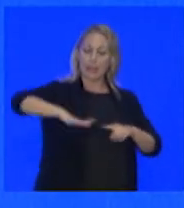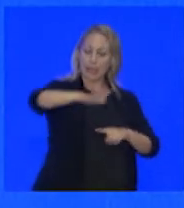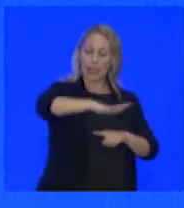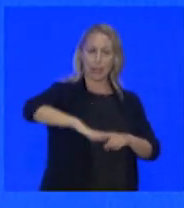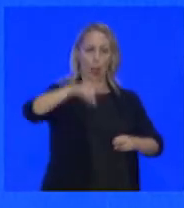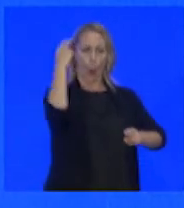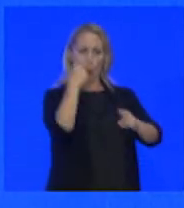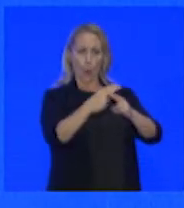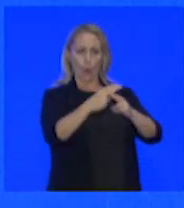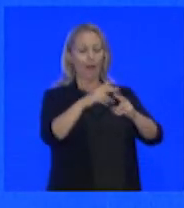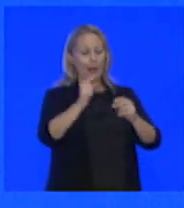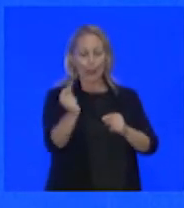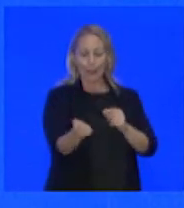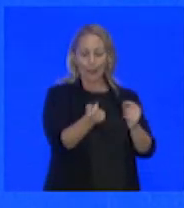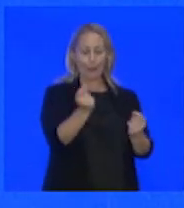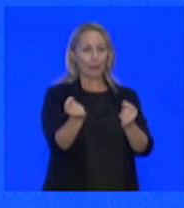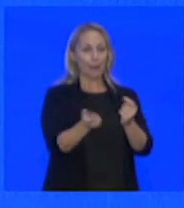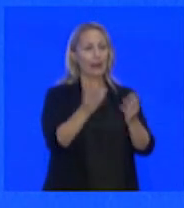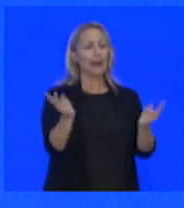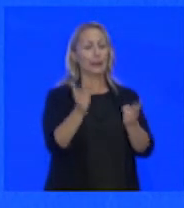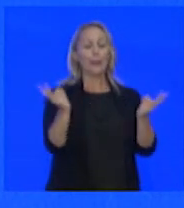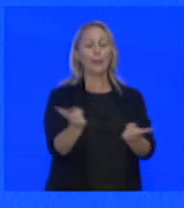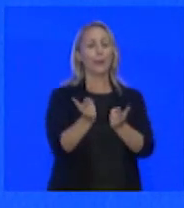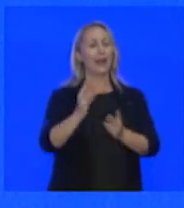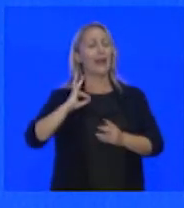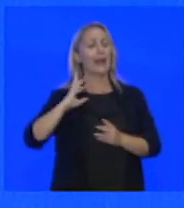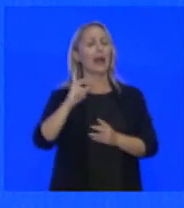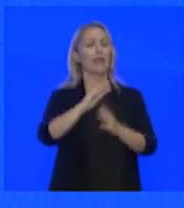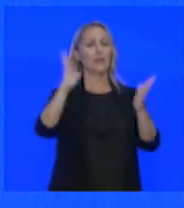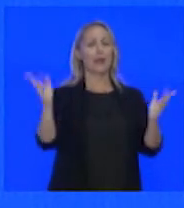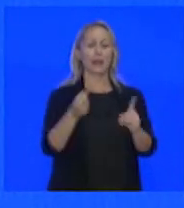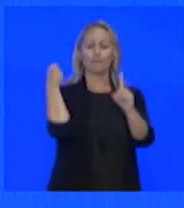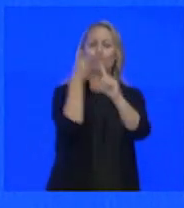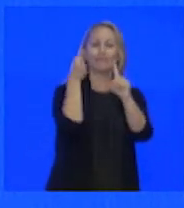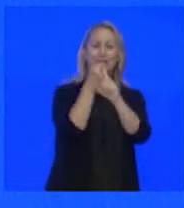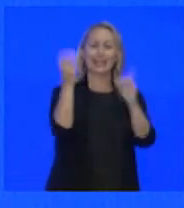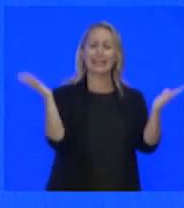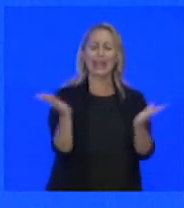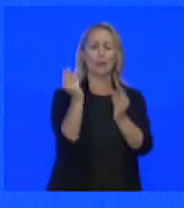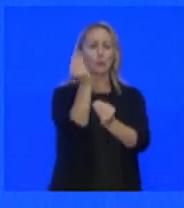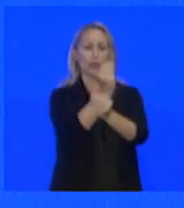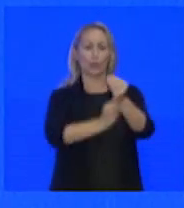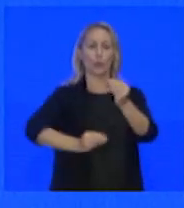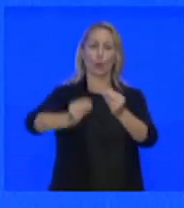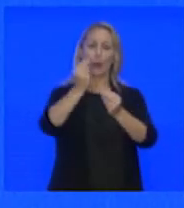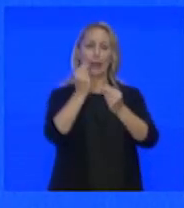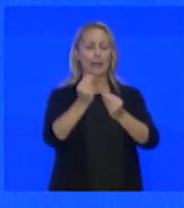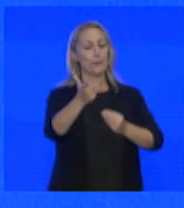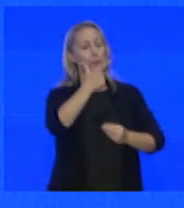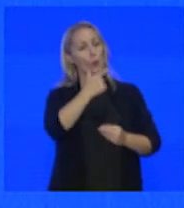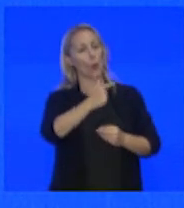Κάθε μέρα δίνουμε μάχη για να κάνουμε λίγο καλύτερη, λίγο πιο